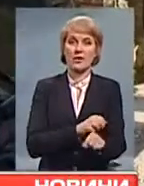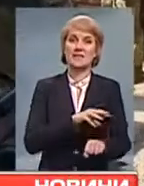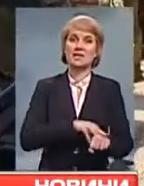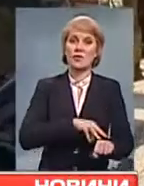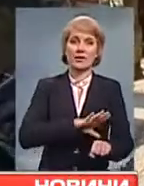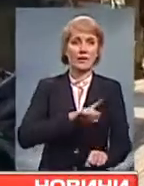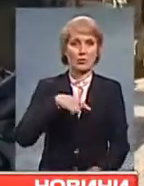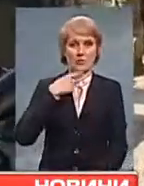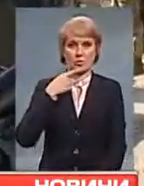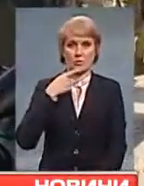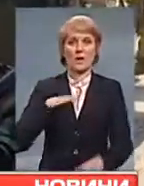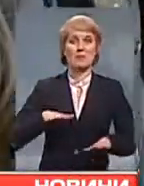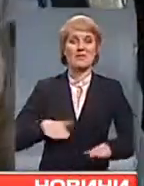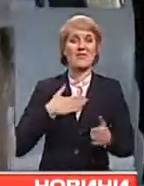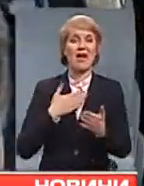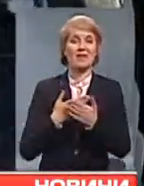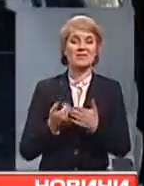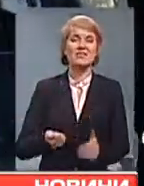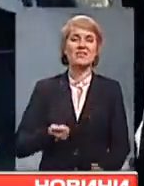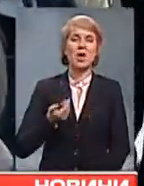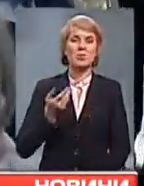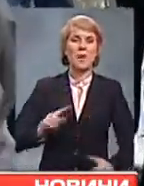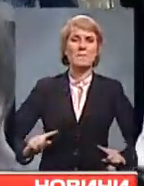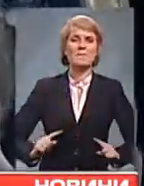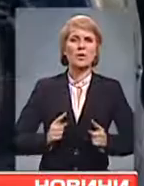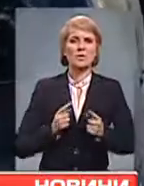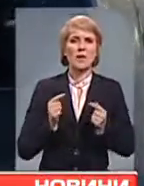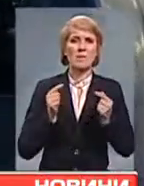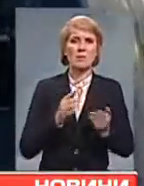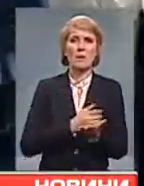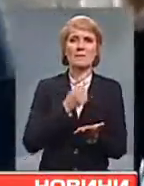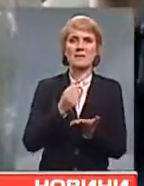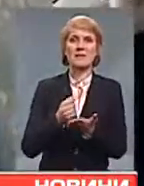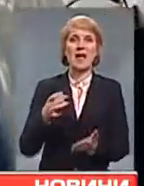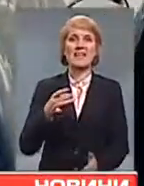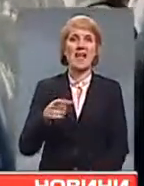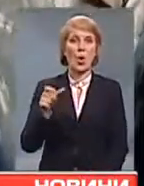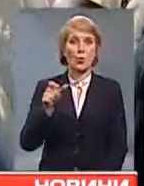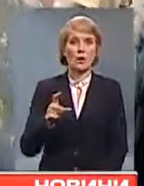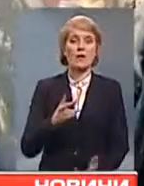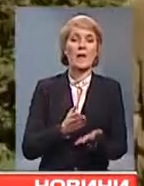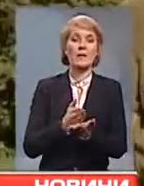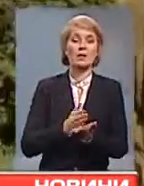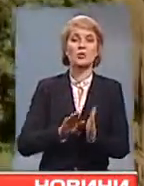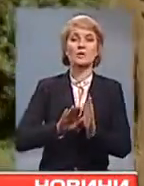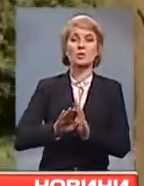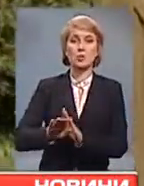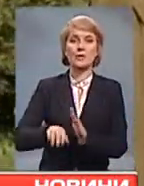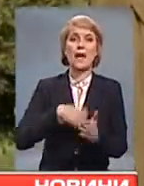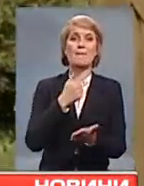не повідомляють. Місцеві активісти неодноразово протестували проти призначення регіонала на посаду заступника мера Слов'янська.